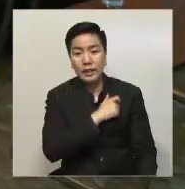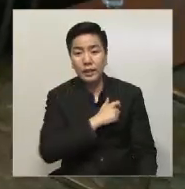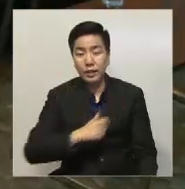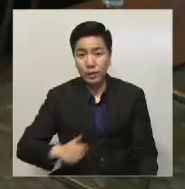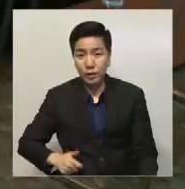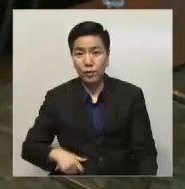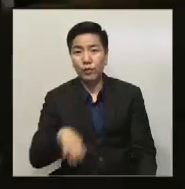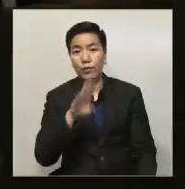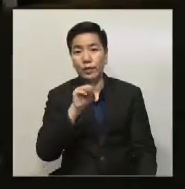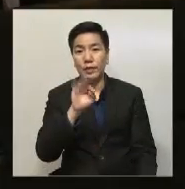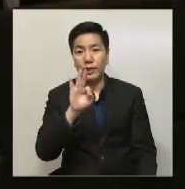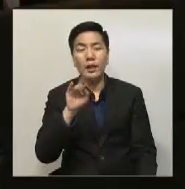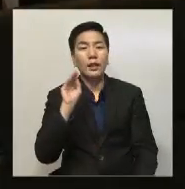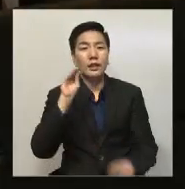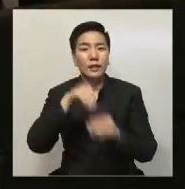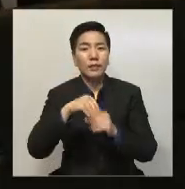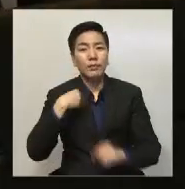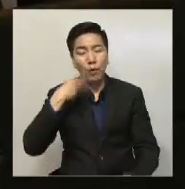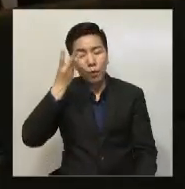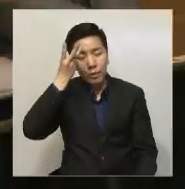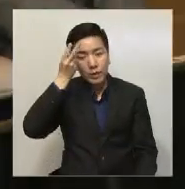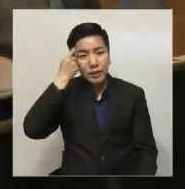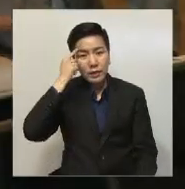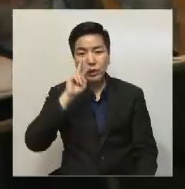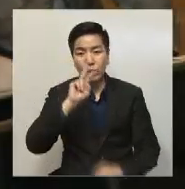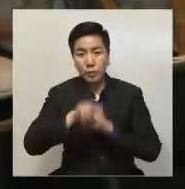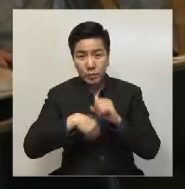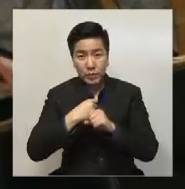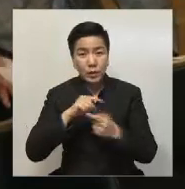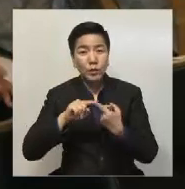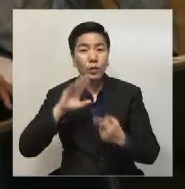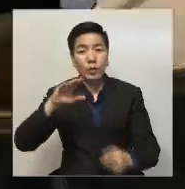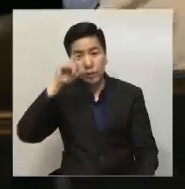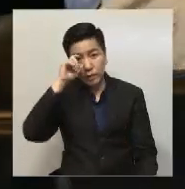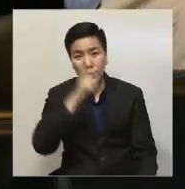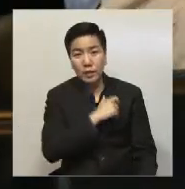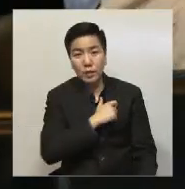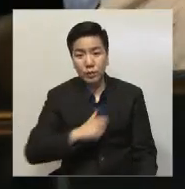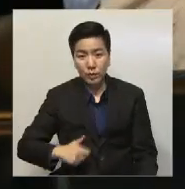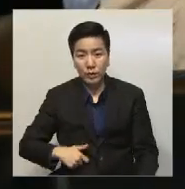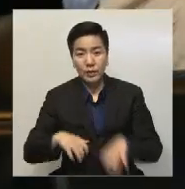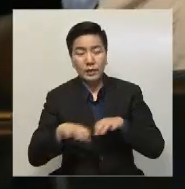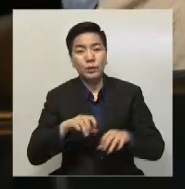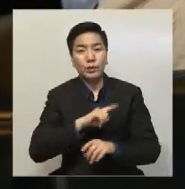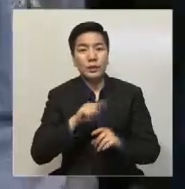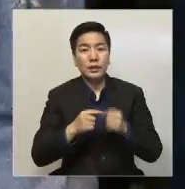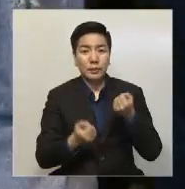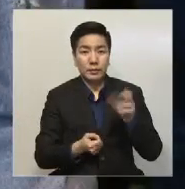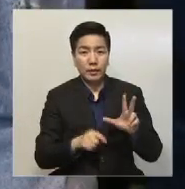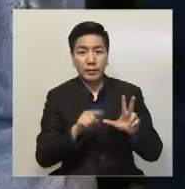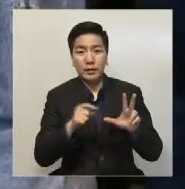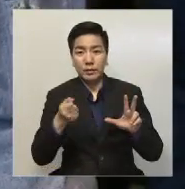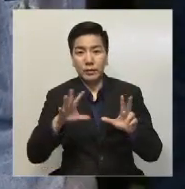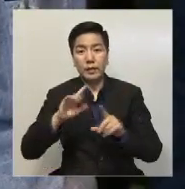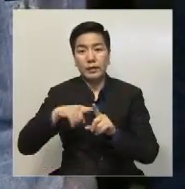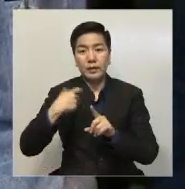memory ในความทรงจำนิรันดร์ในโอกาสวันครบรอบ2ปีวันคล้ายวันสวรรคตโดยจัดระหว่างวันที่13ถึง15ตุลา